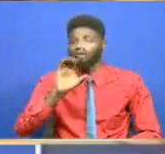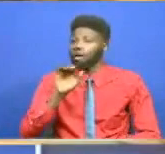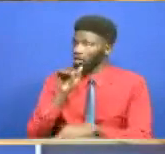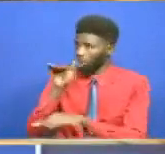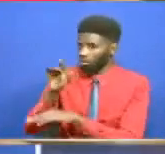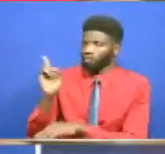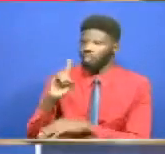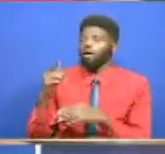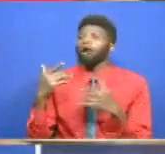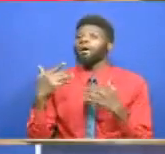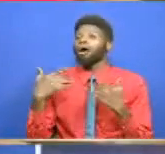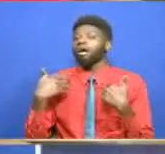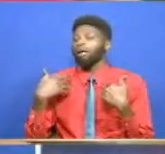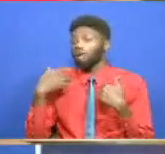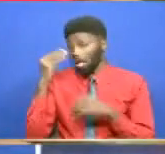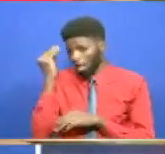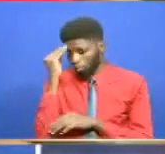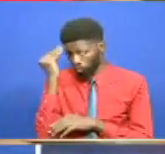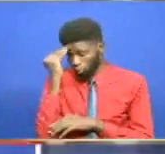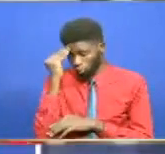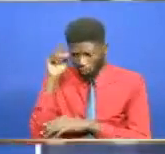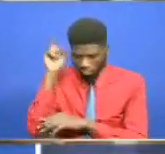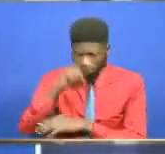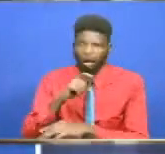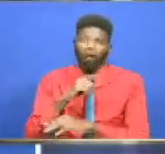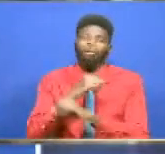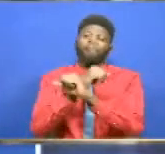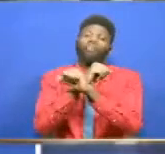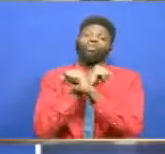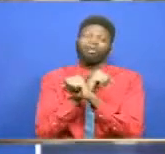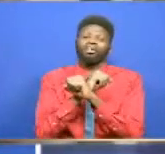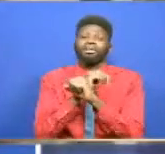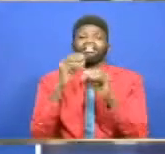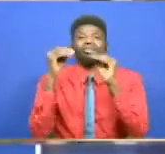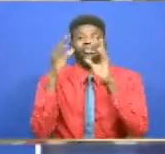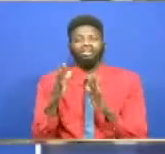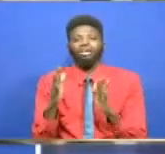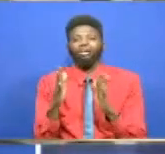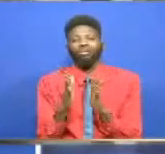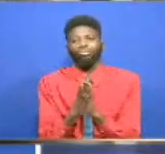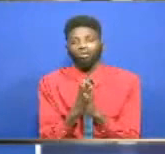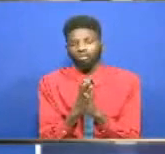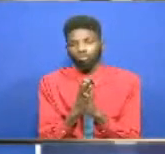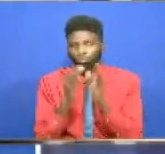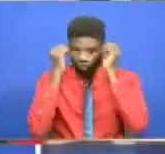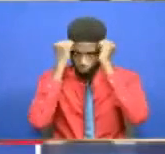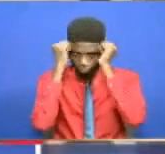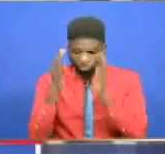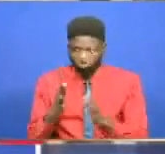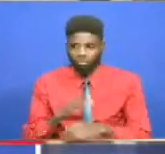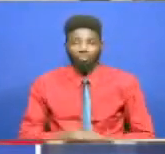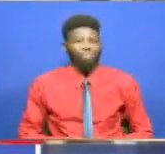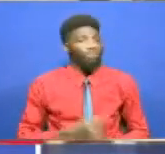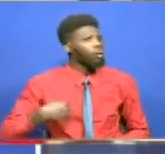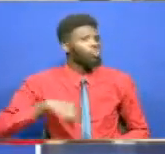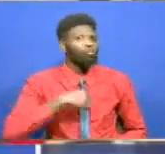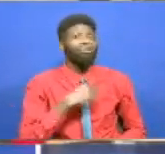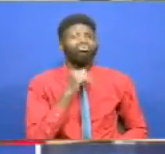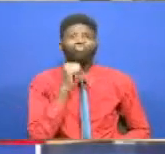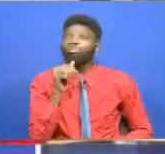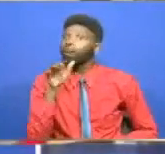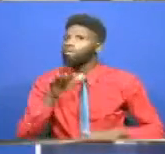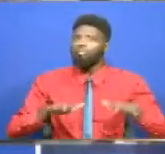ya kuwakinga wanafunzi na walimu. Tuache kutapatapa kufikiria ati namba za